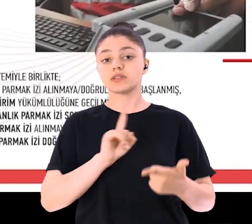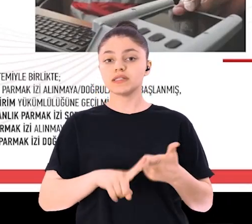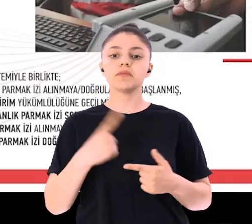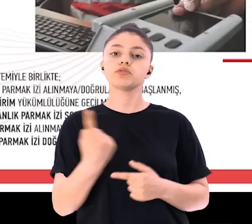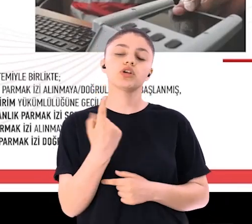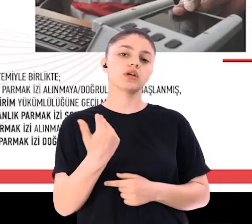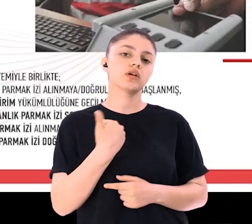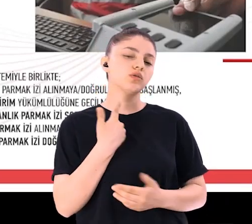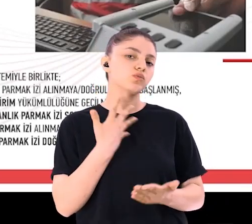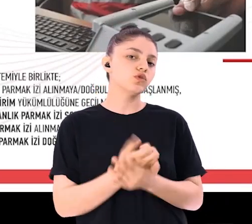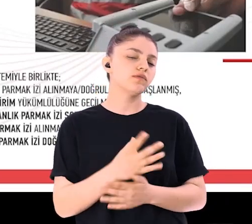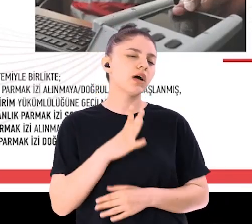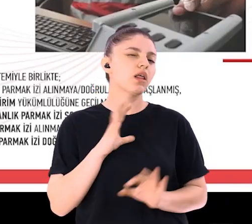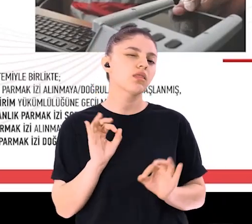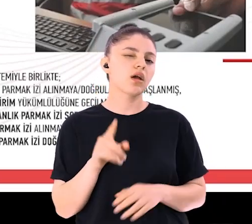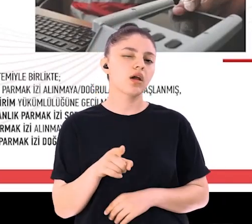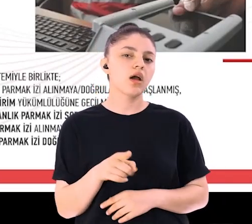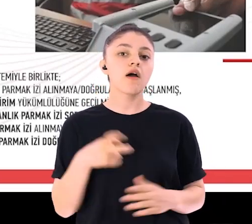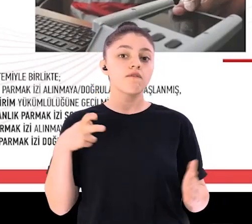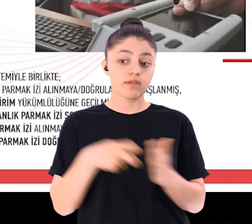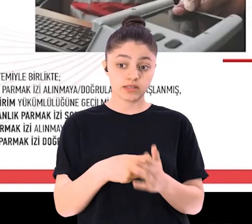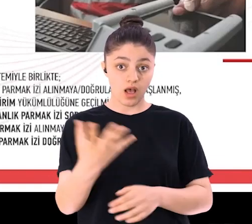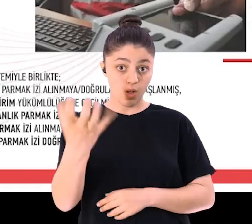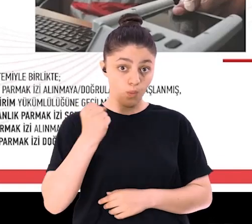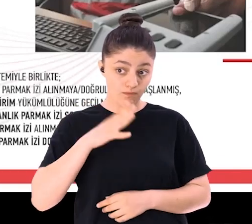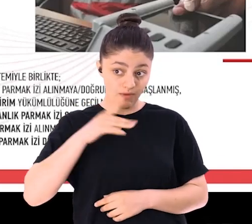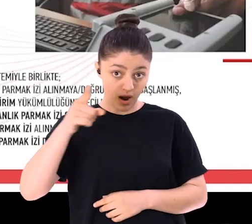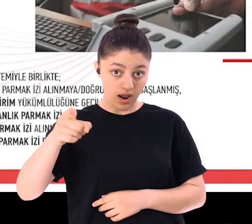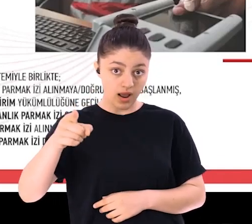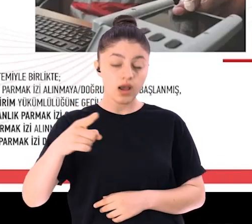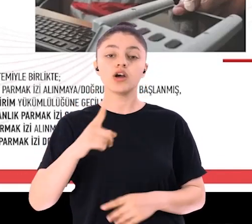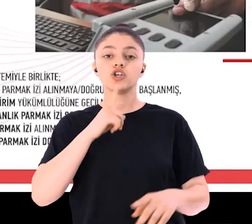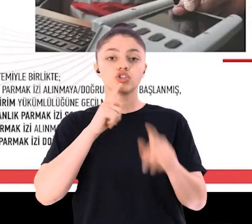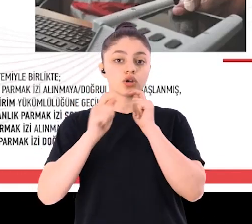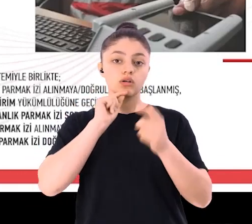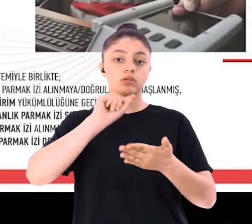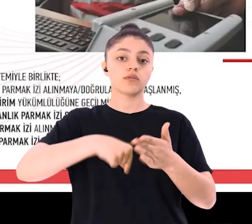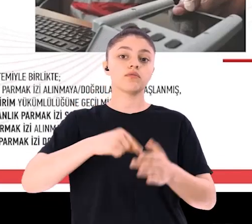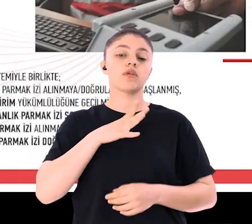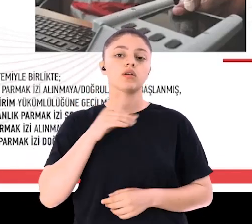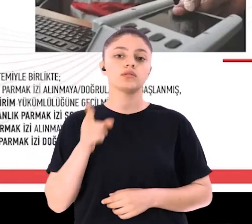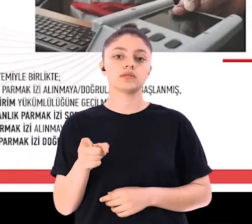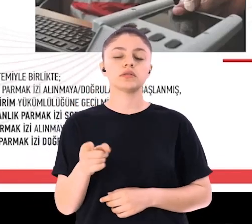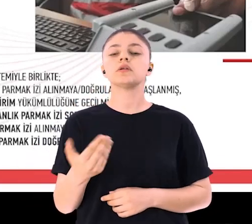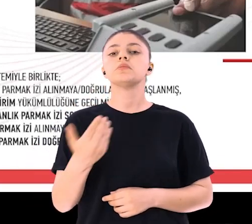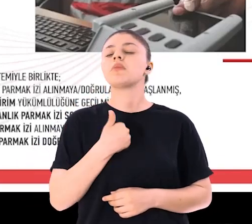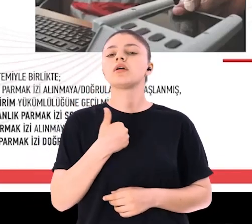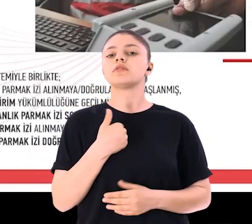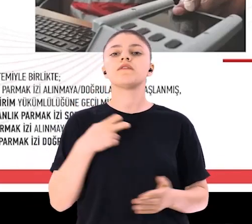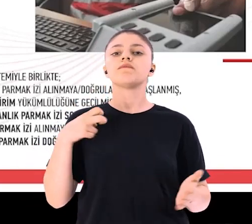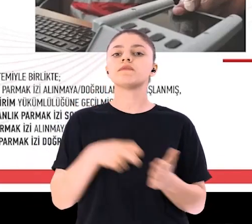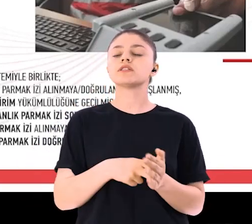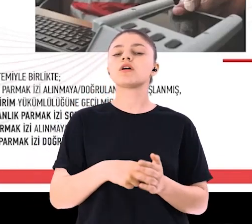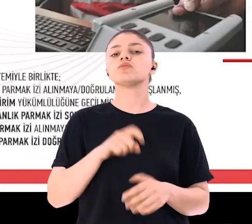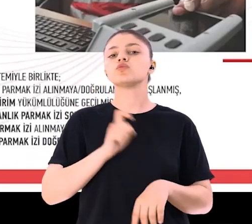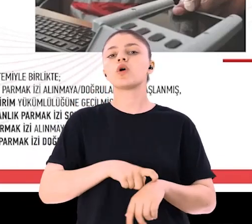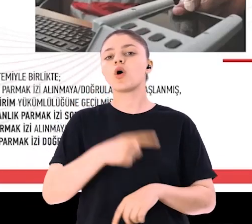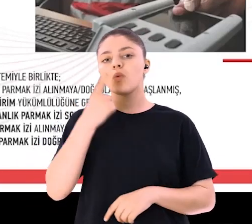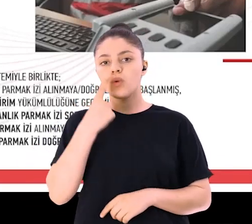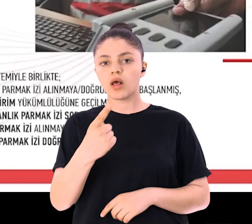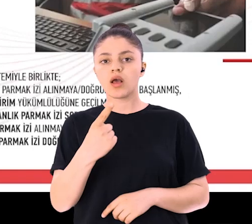ediyoruz. İki, ona bir şey daha yaptık. Oradan vize alırken bir taahhütname imzaladık. Ben